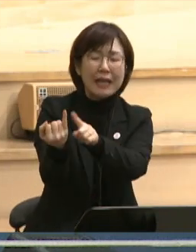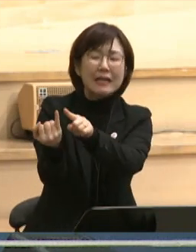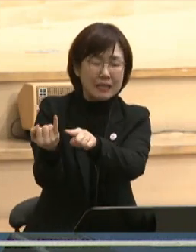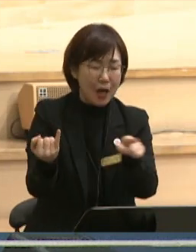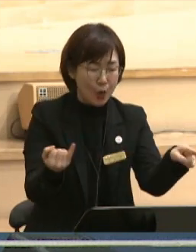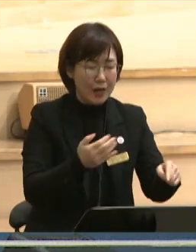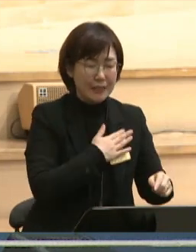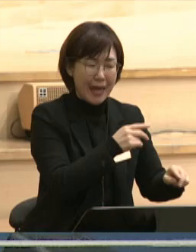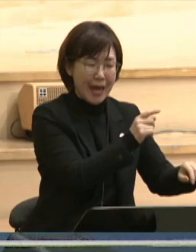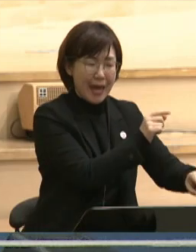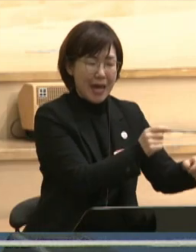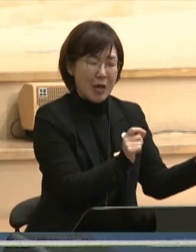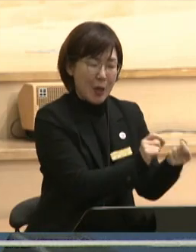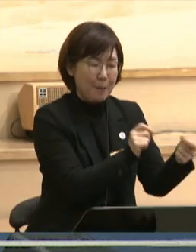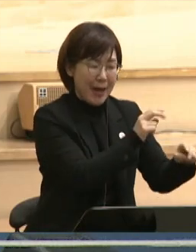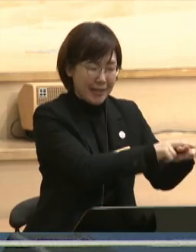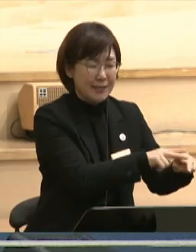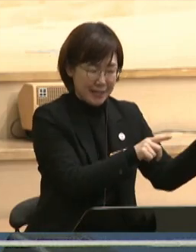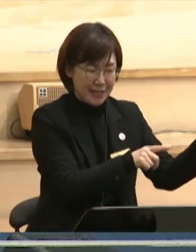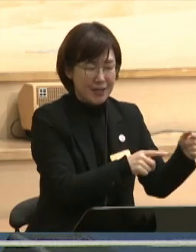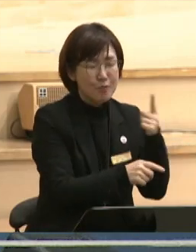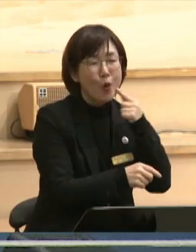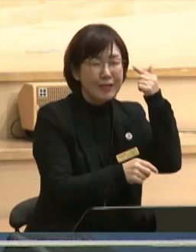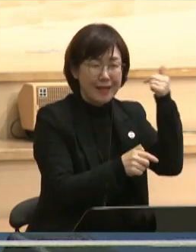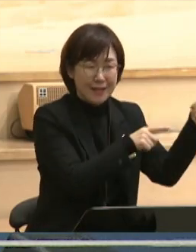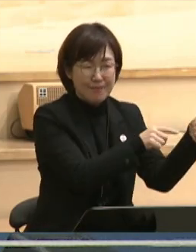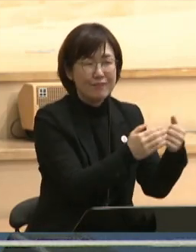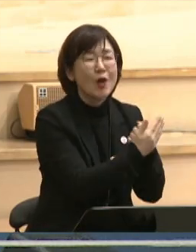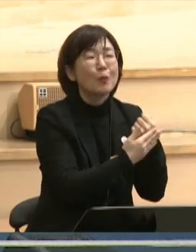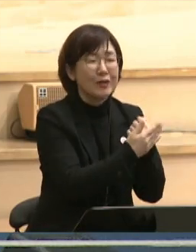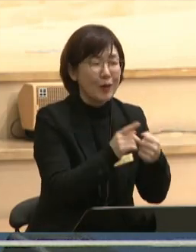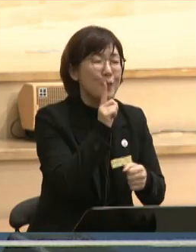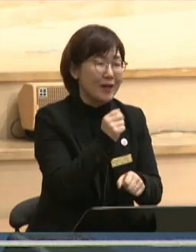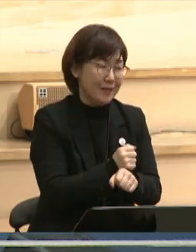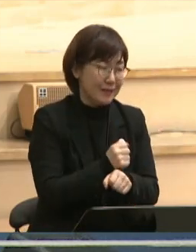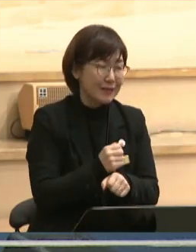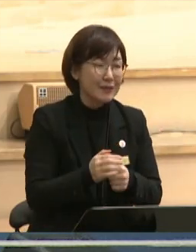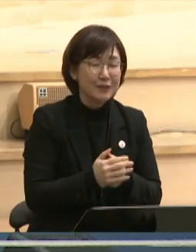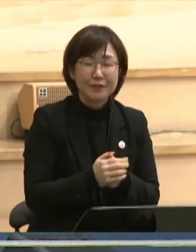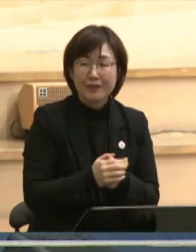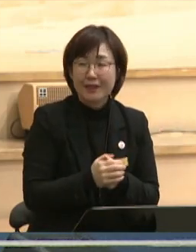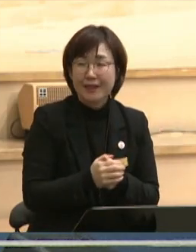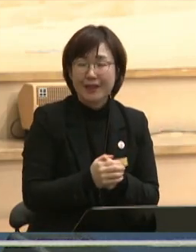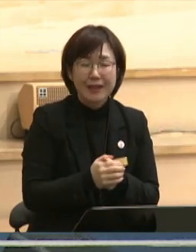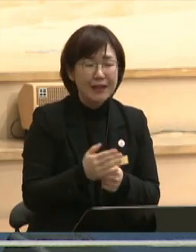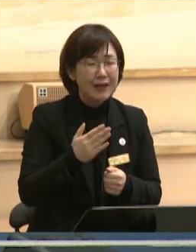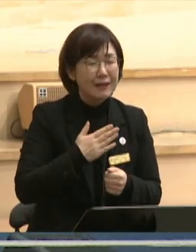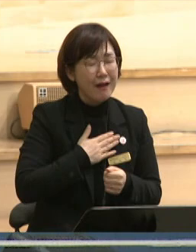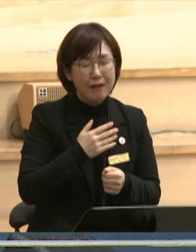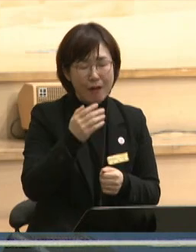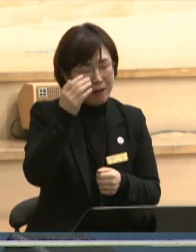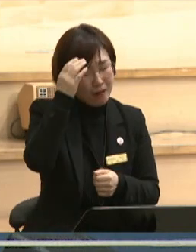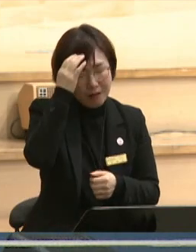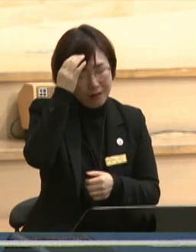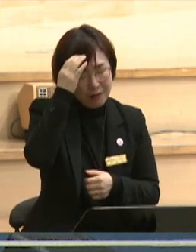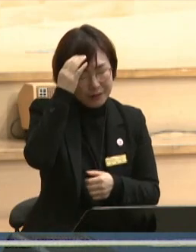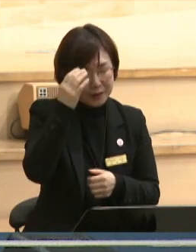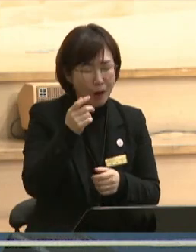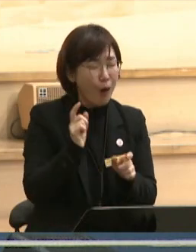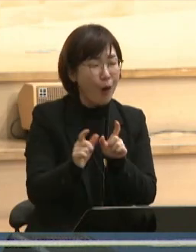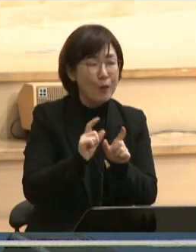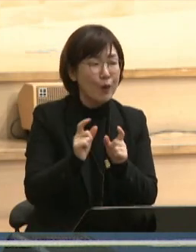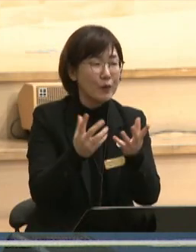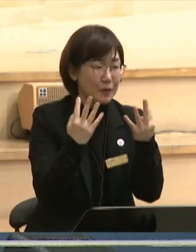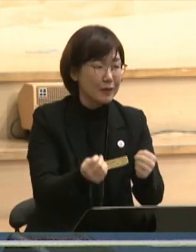바로 그분이다 제가 그렇게 이야기했습니다 저의 깊은 고민이에요 어떻게 하면